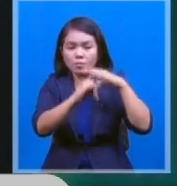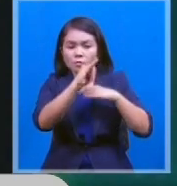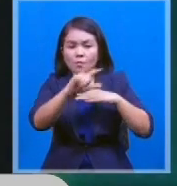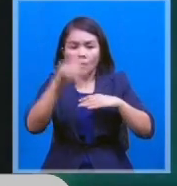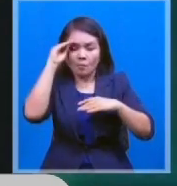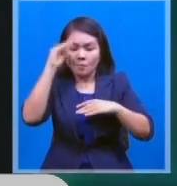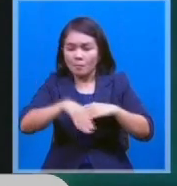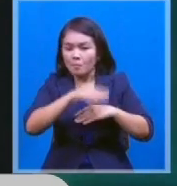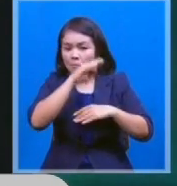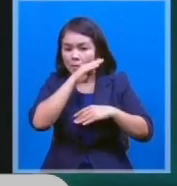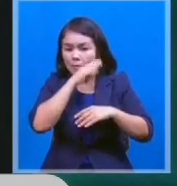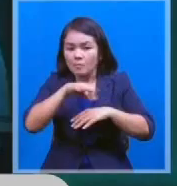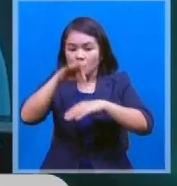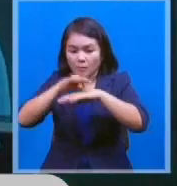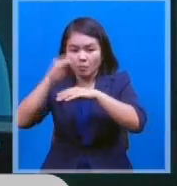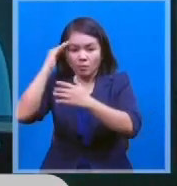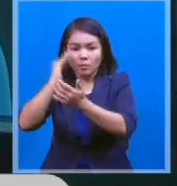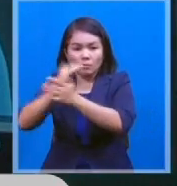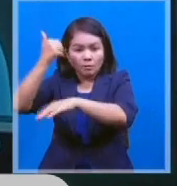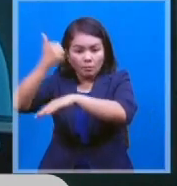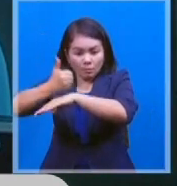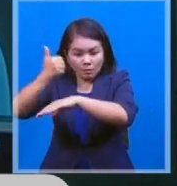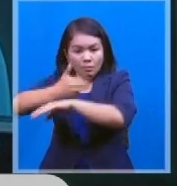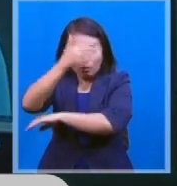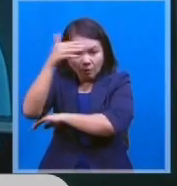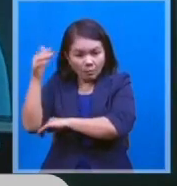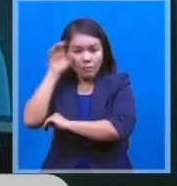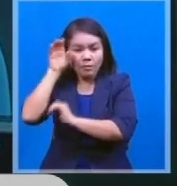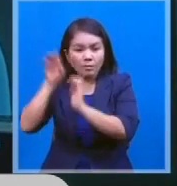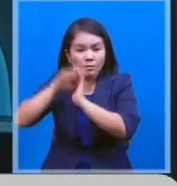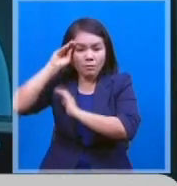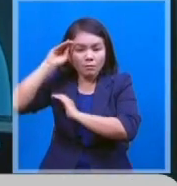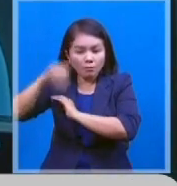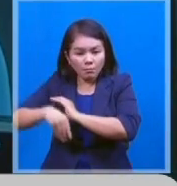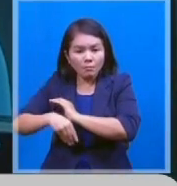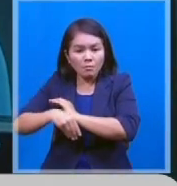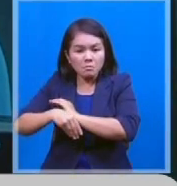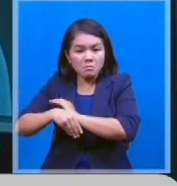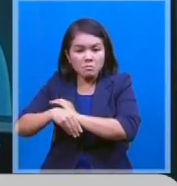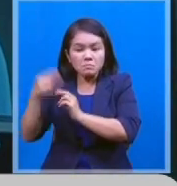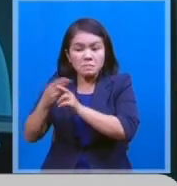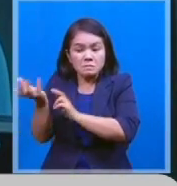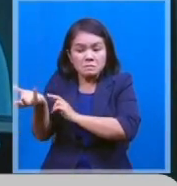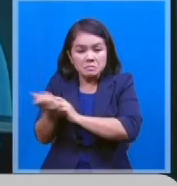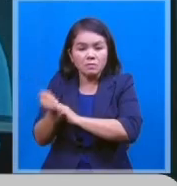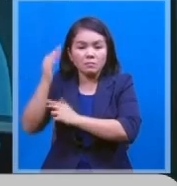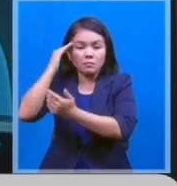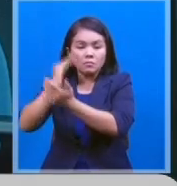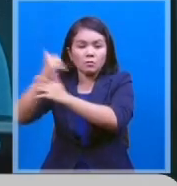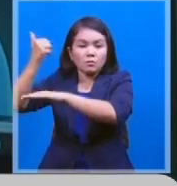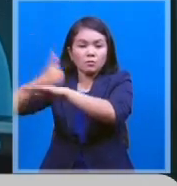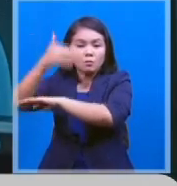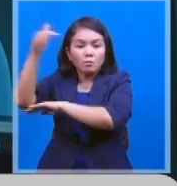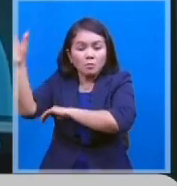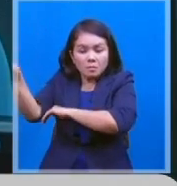ยเป็นผบตรครับผู้บัญชาการตำรวจแห่งชาติเนี่ยนะครับ กล้ามากนะคะ กล้ามากครับแล้วก็ไปก่อคดีคือว่าไป